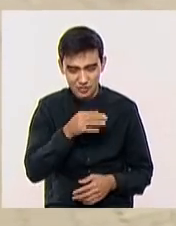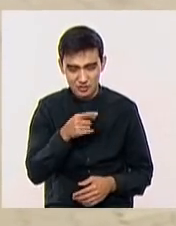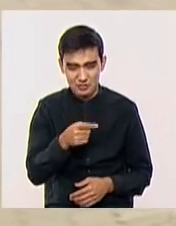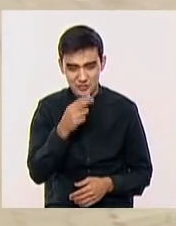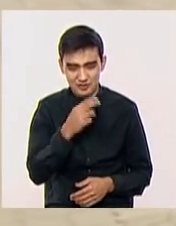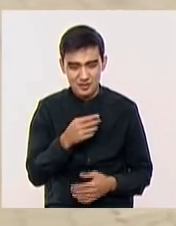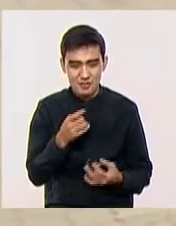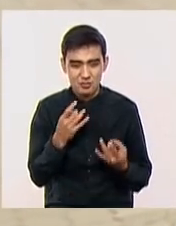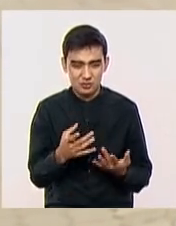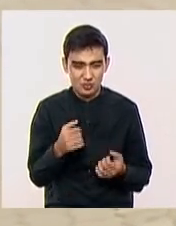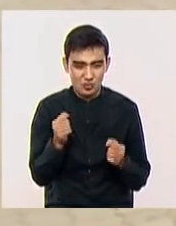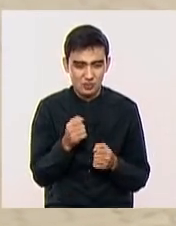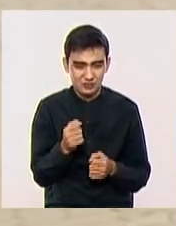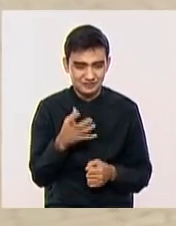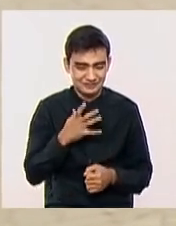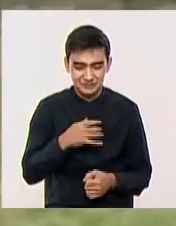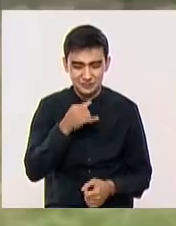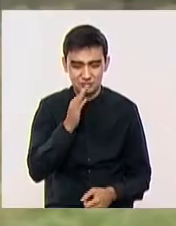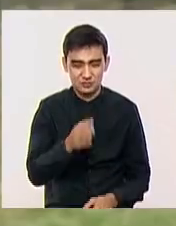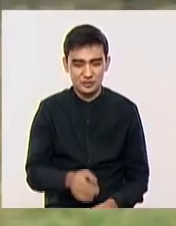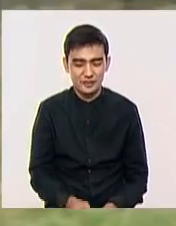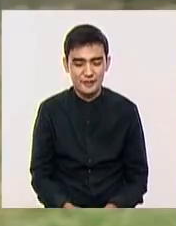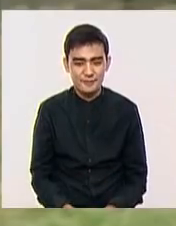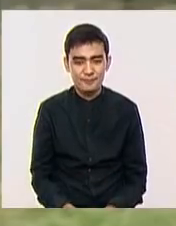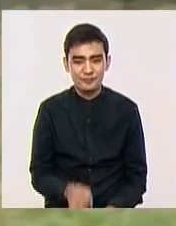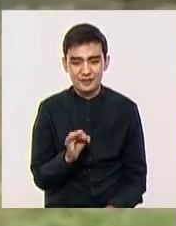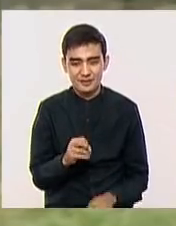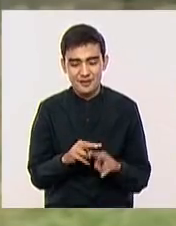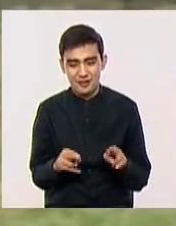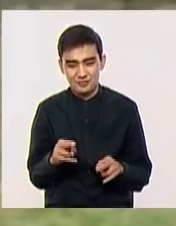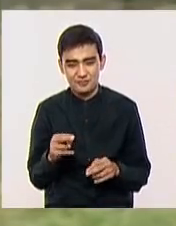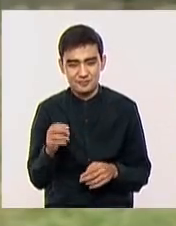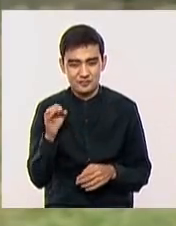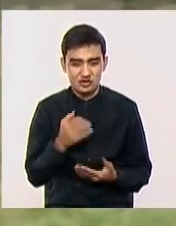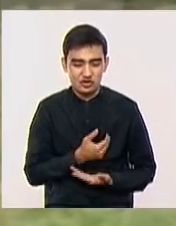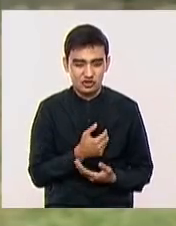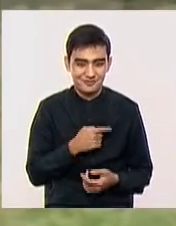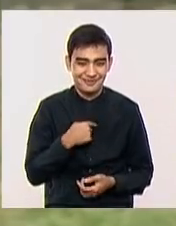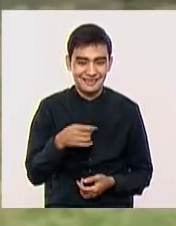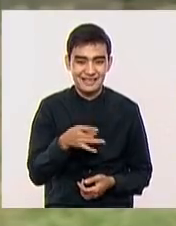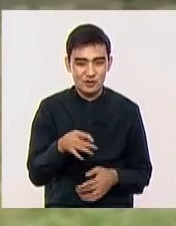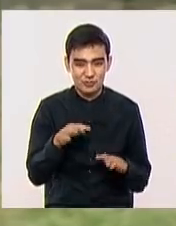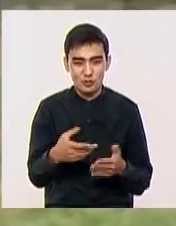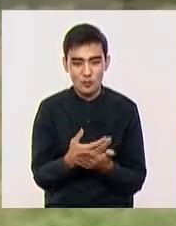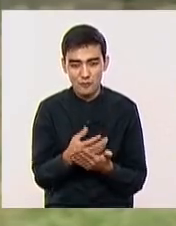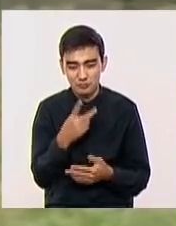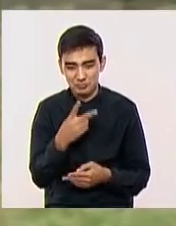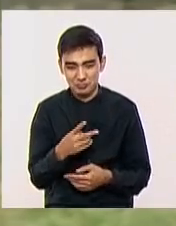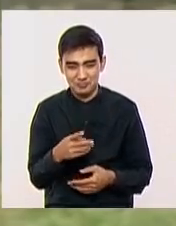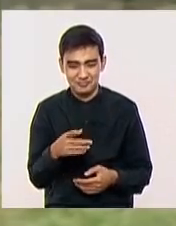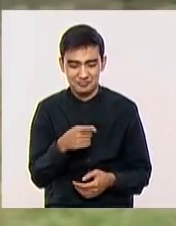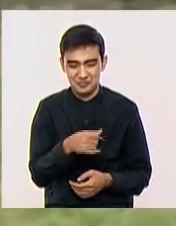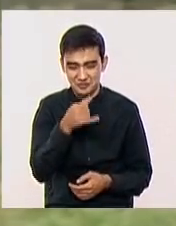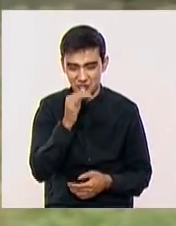что выжить, просто не выдержат. Стоит признать, что энтузиазма среди жителей нашего региона эта новость не вызвала.